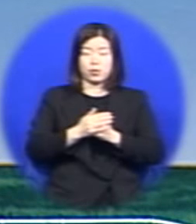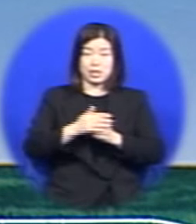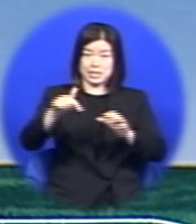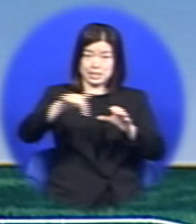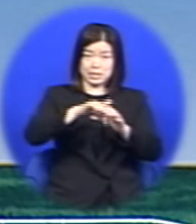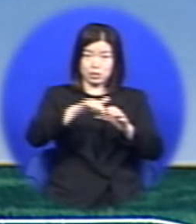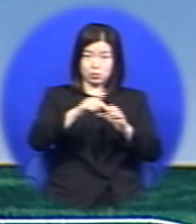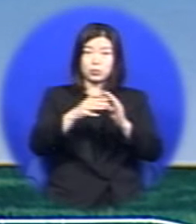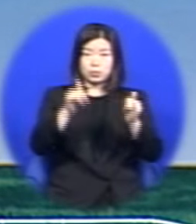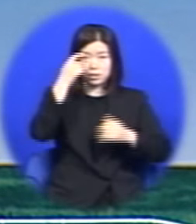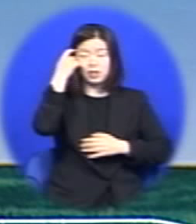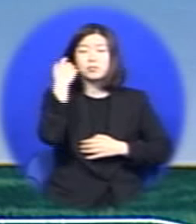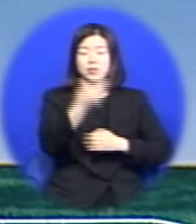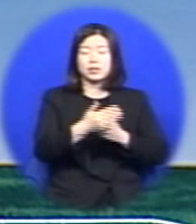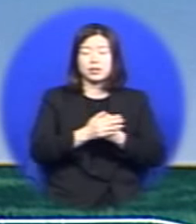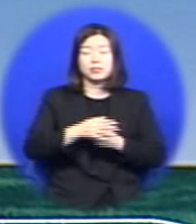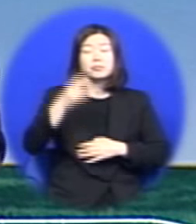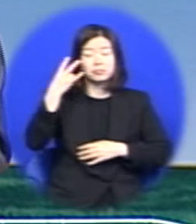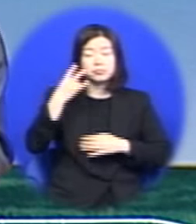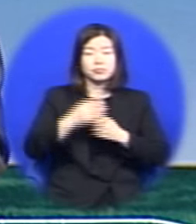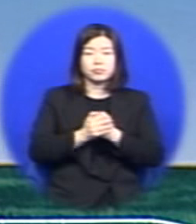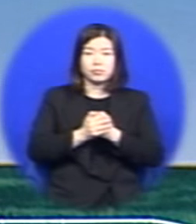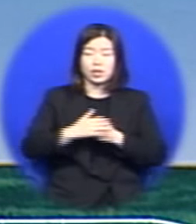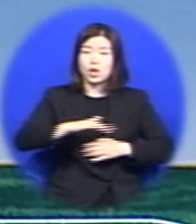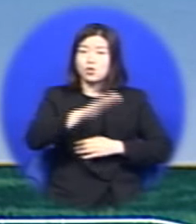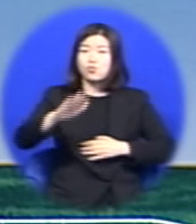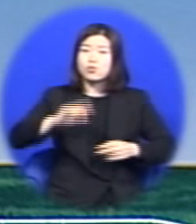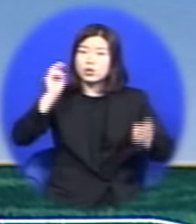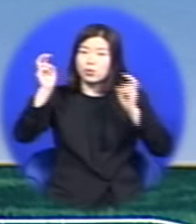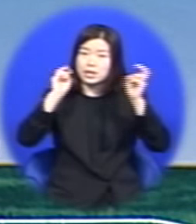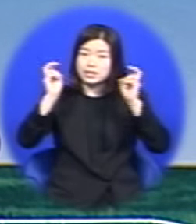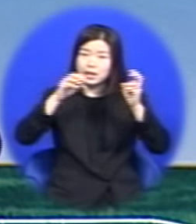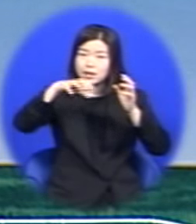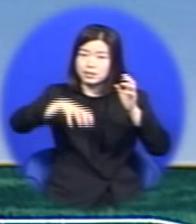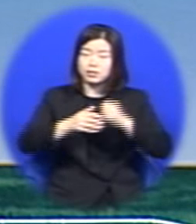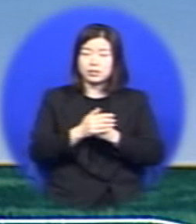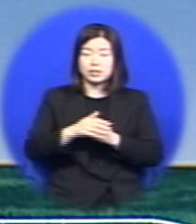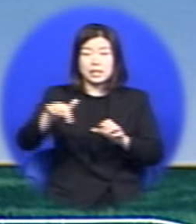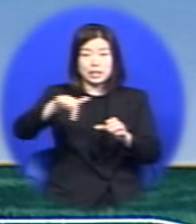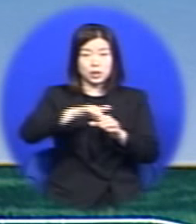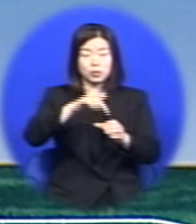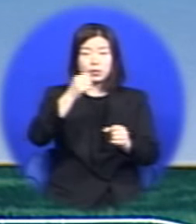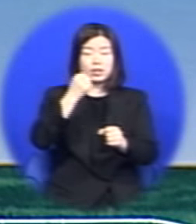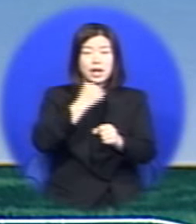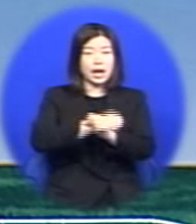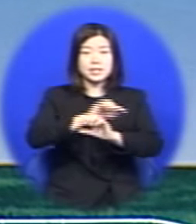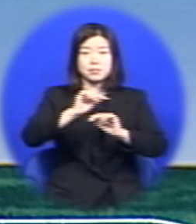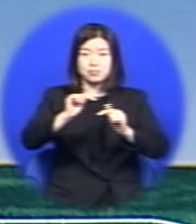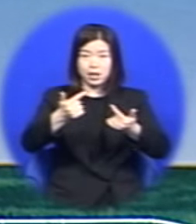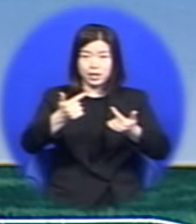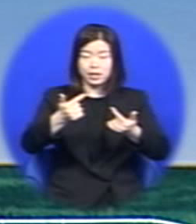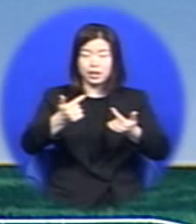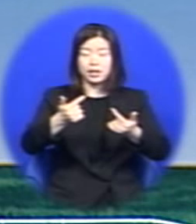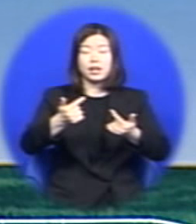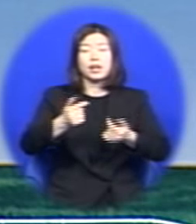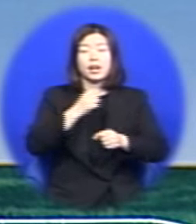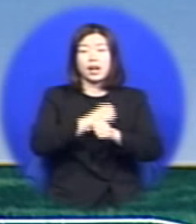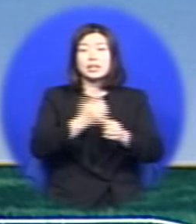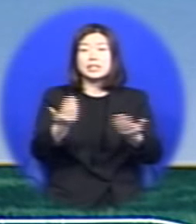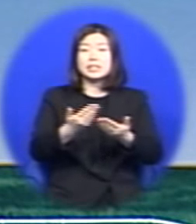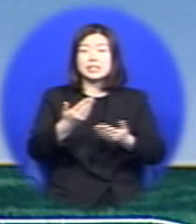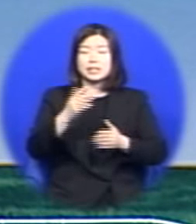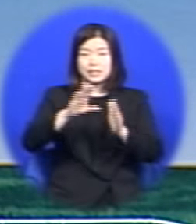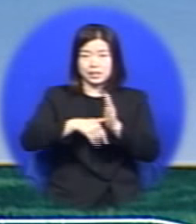기독교인이군요. 네. 우리 회사에서는 기독교인이 하지 말아야 될 일을 해야 될 때도 있습니다.